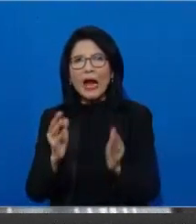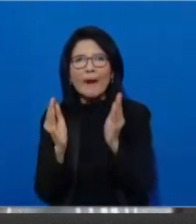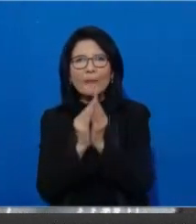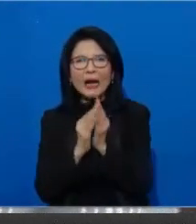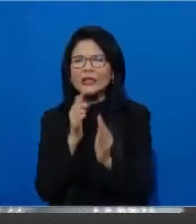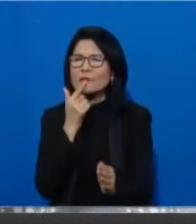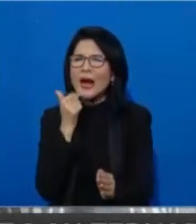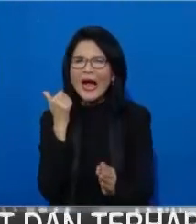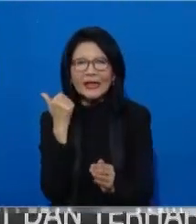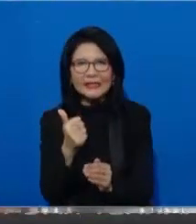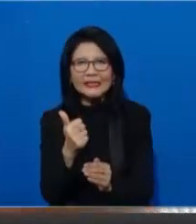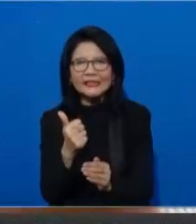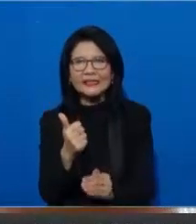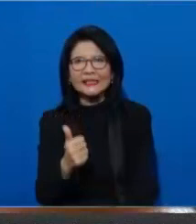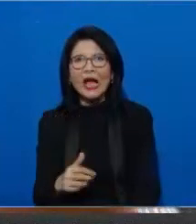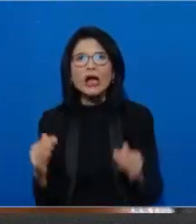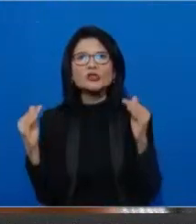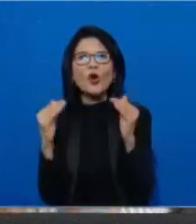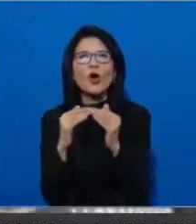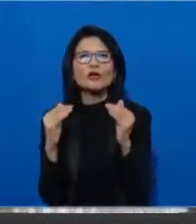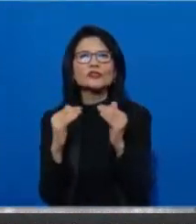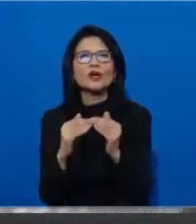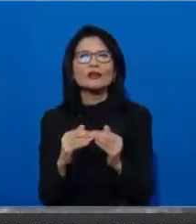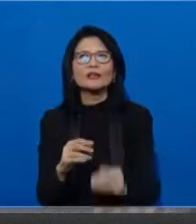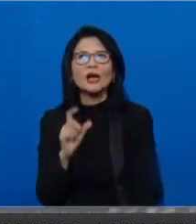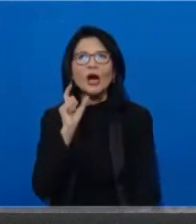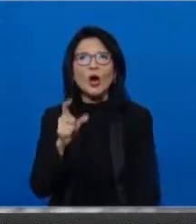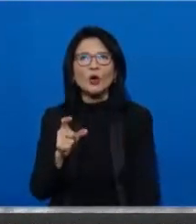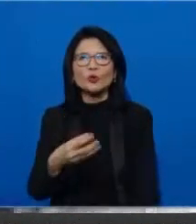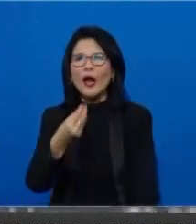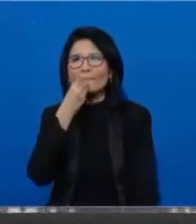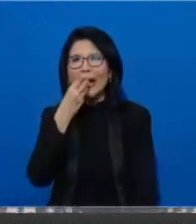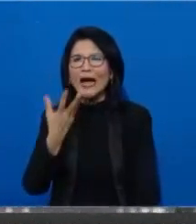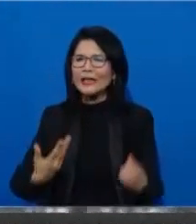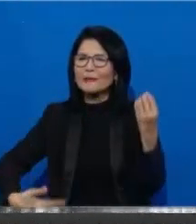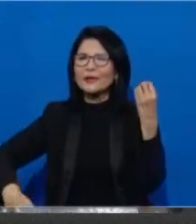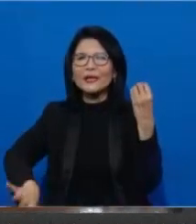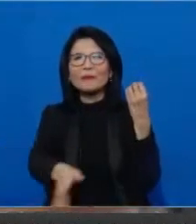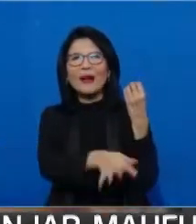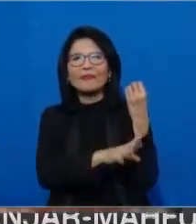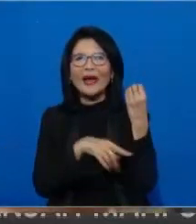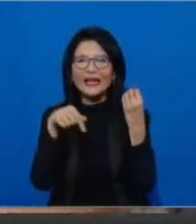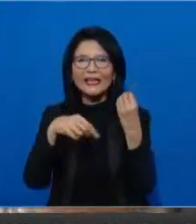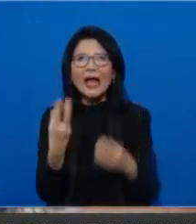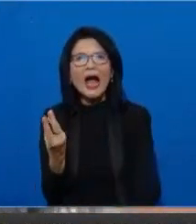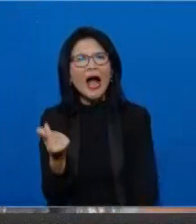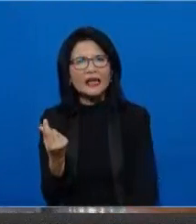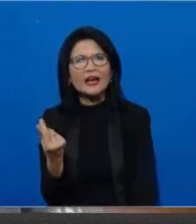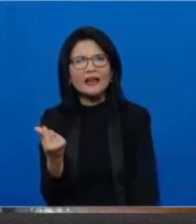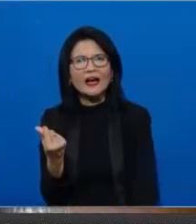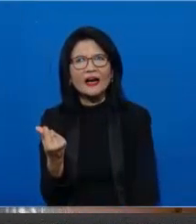manis, terus seger banget, cocok. Memang dimakan di pinggir pantai kayak begini ya. Harganya